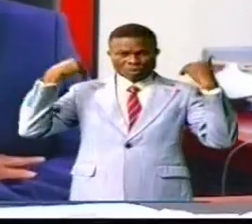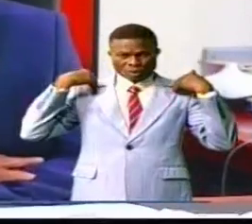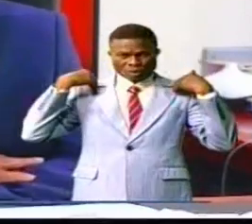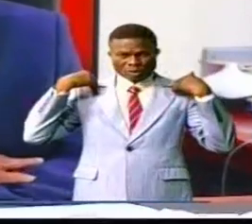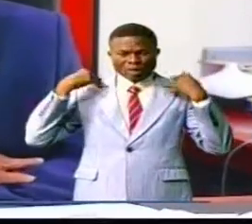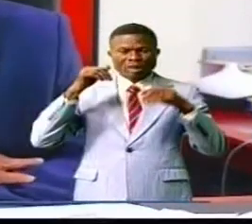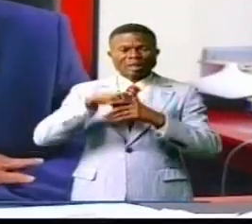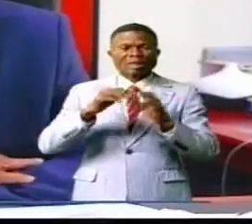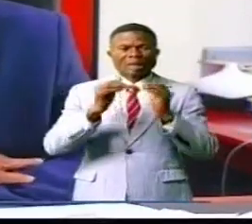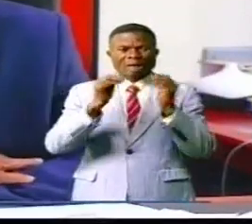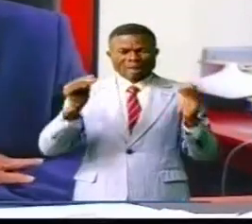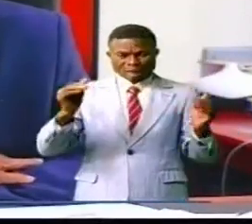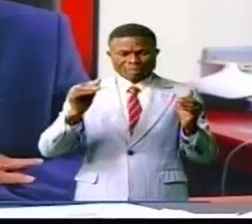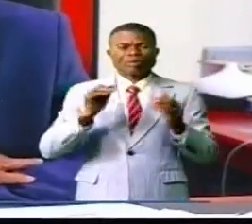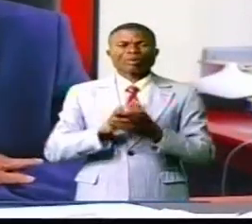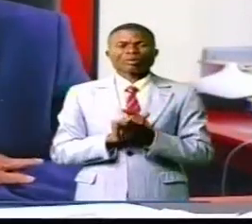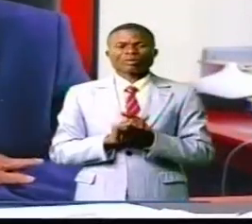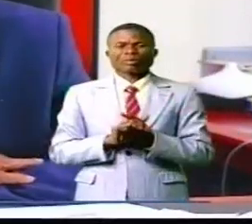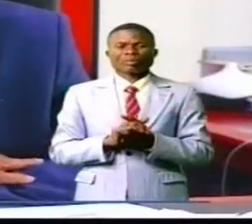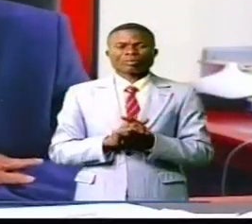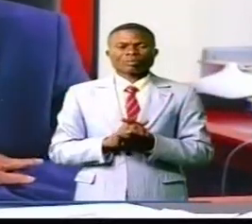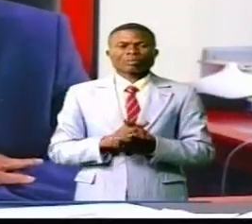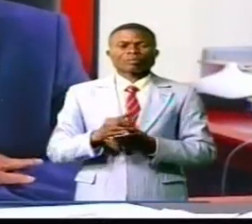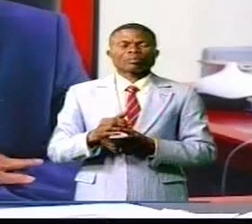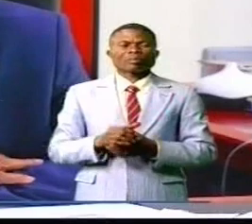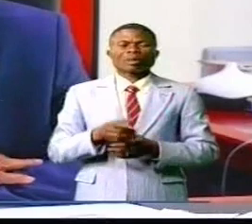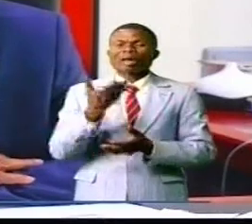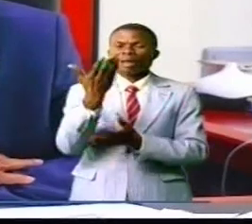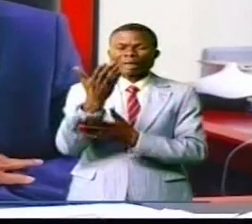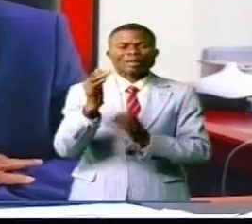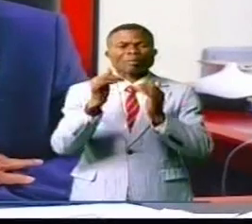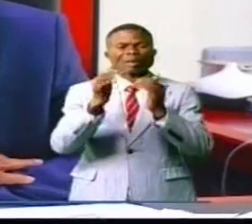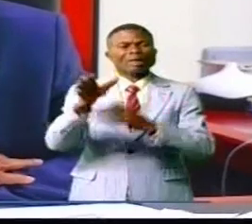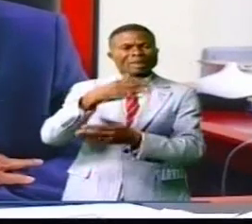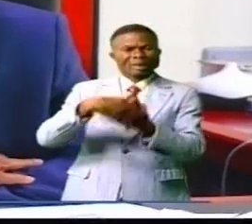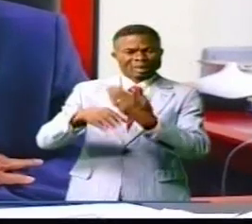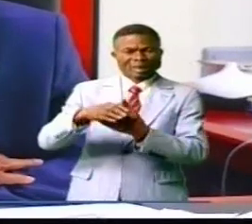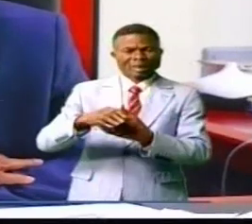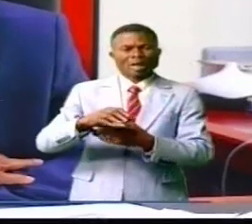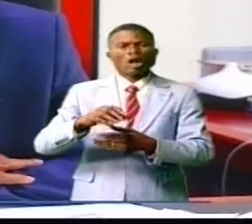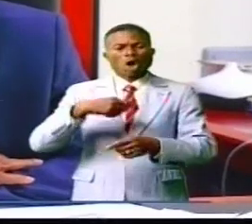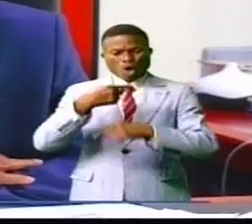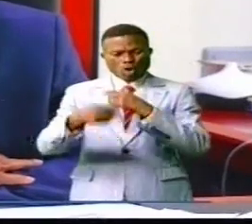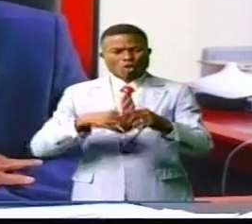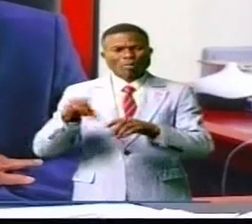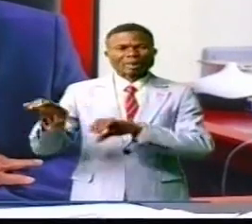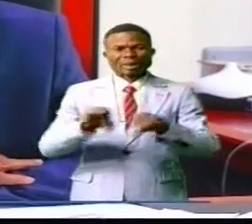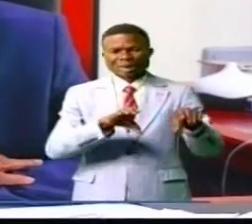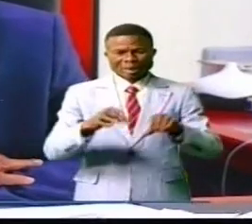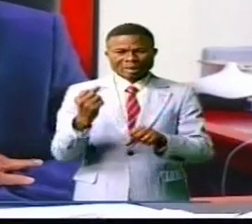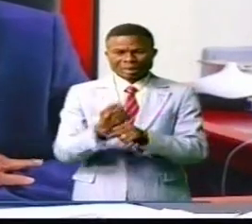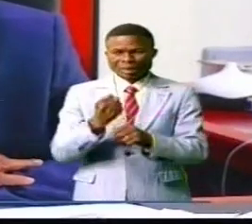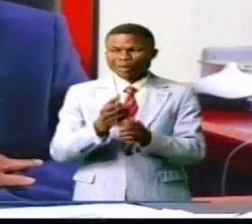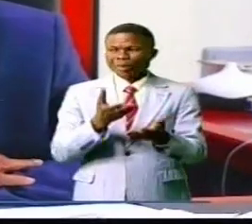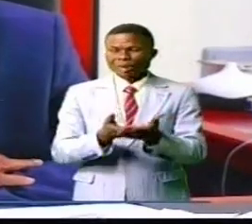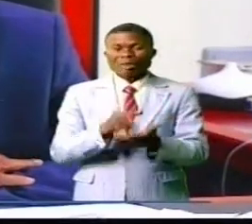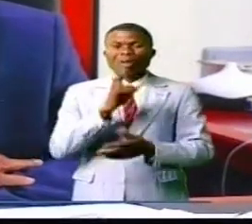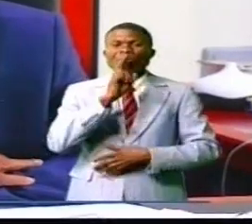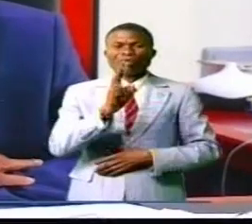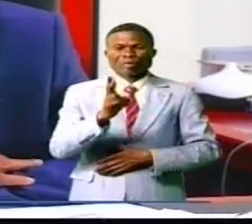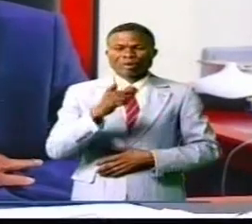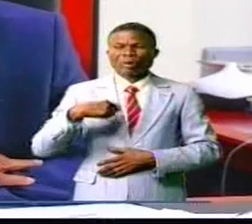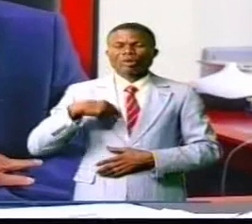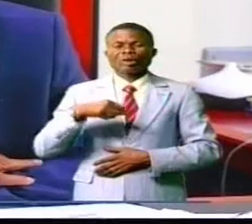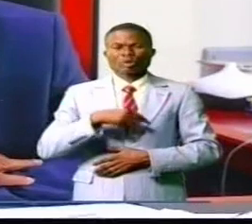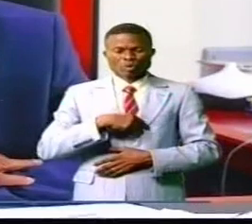le calme. Nous avons une accalmie certaine et reprise des activités. C'est vrai que nous